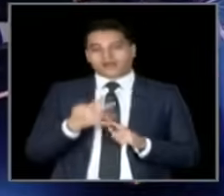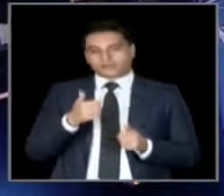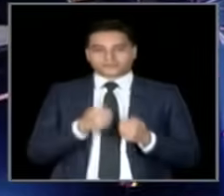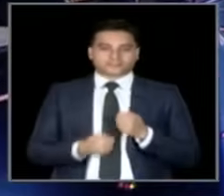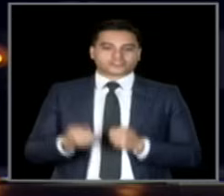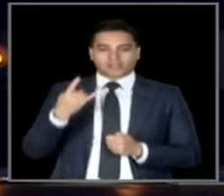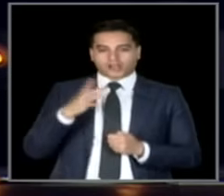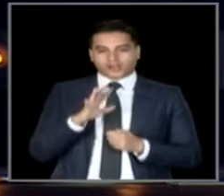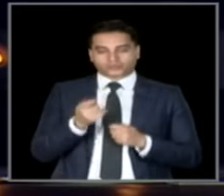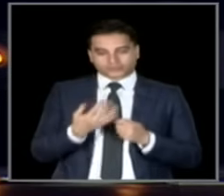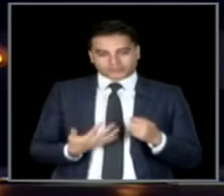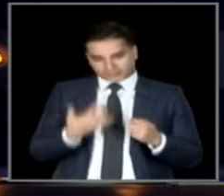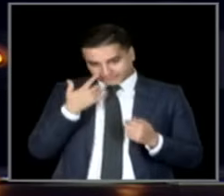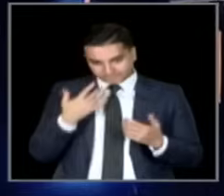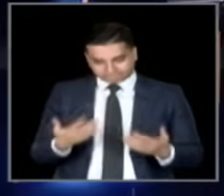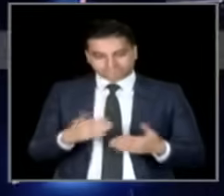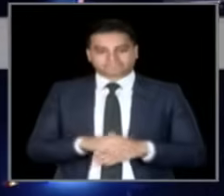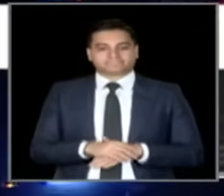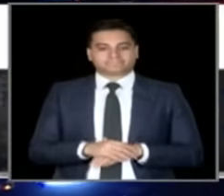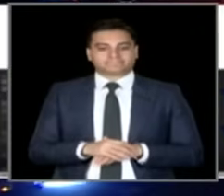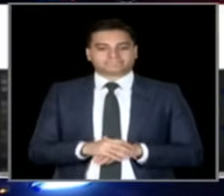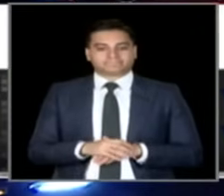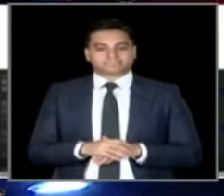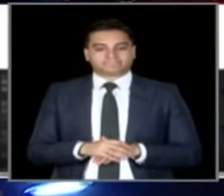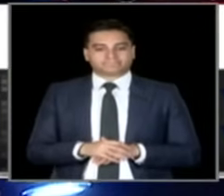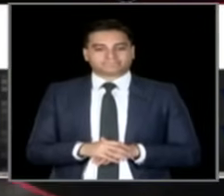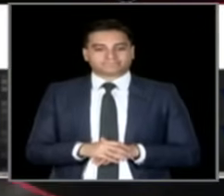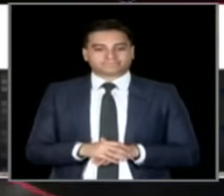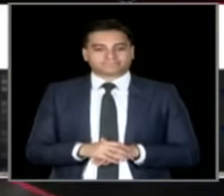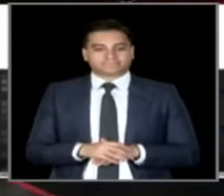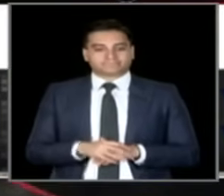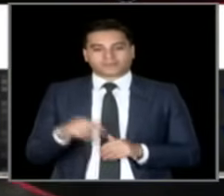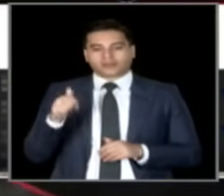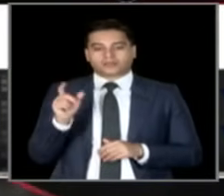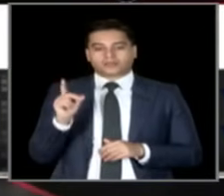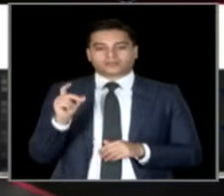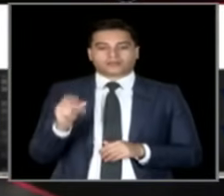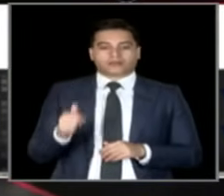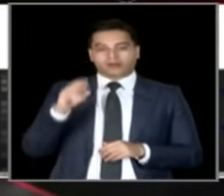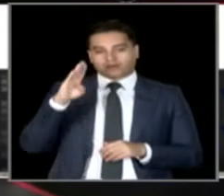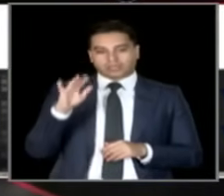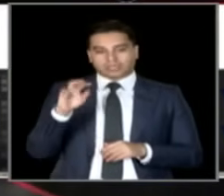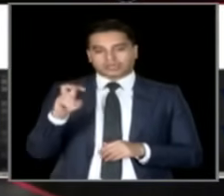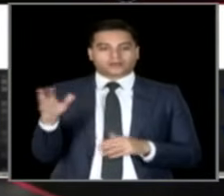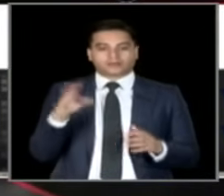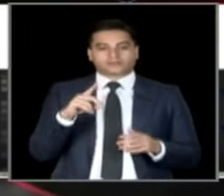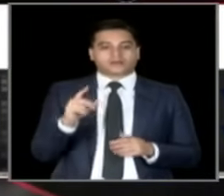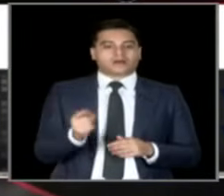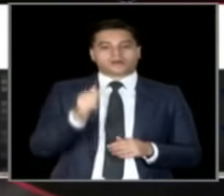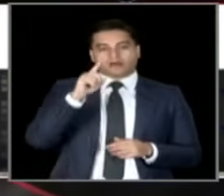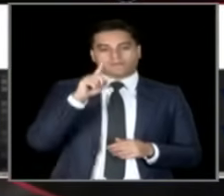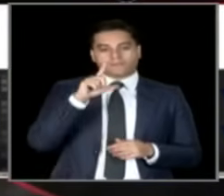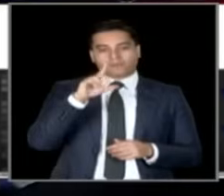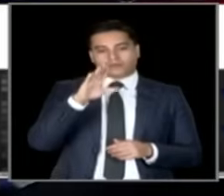اختيارات بزائد 10 أو ناقص 5. أنطاكيا، طرابلس،